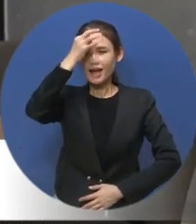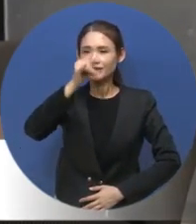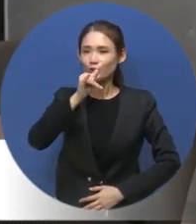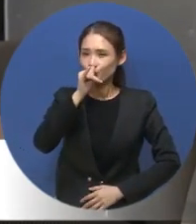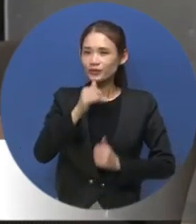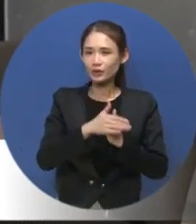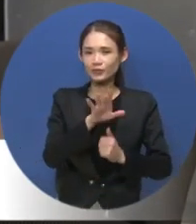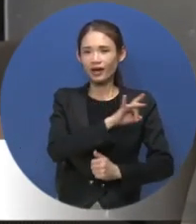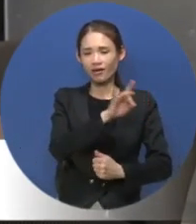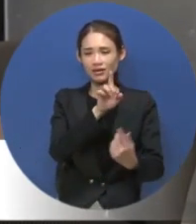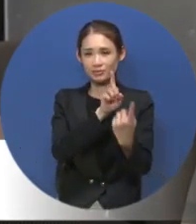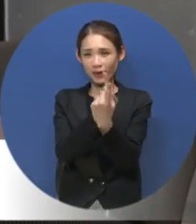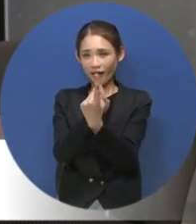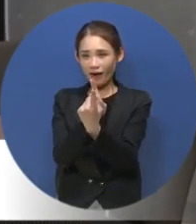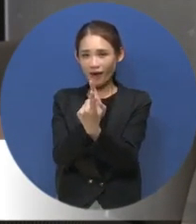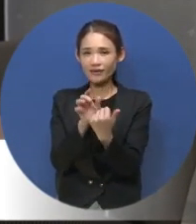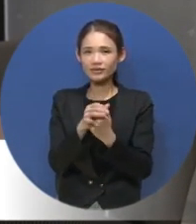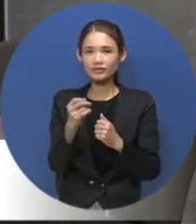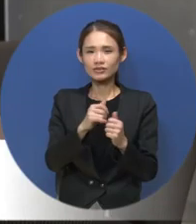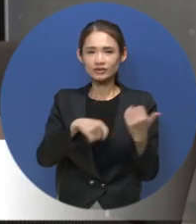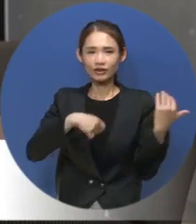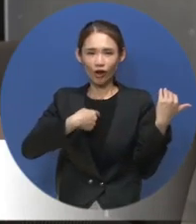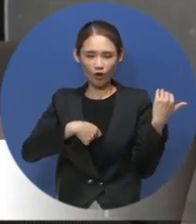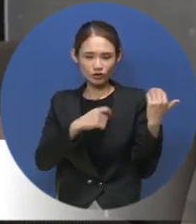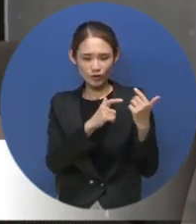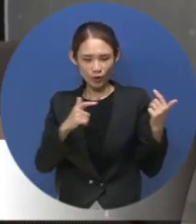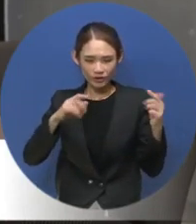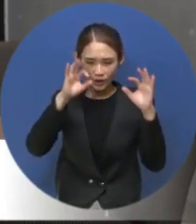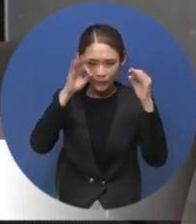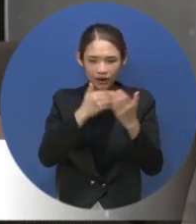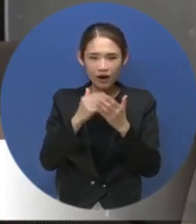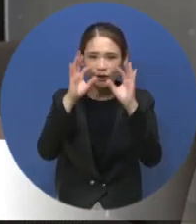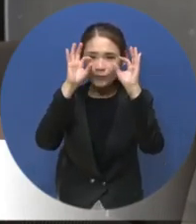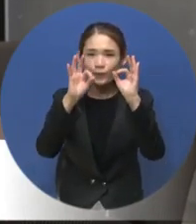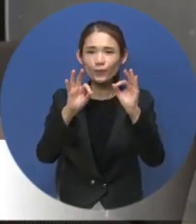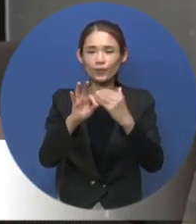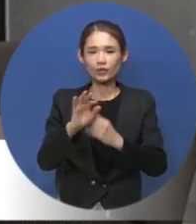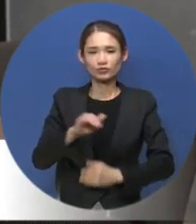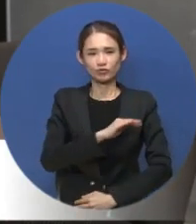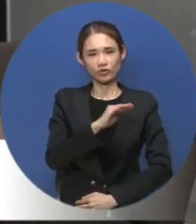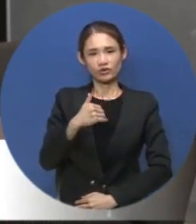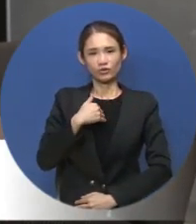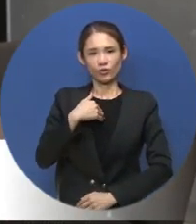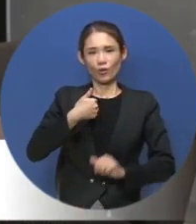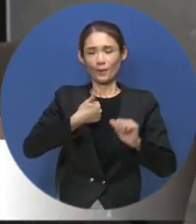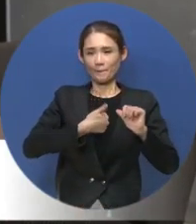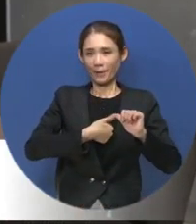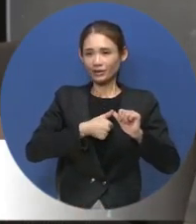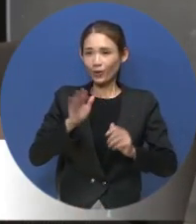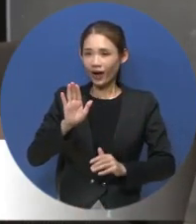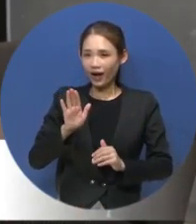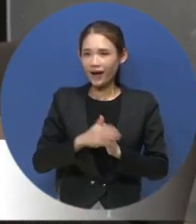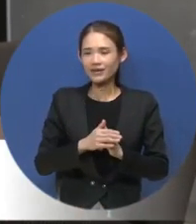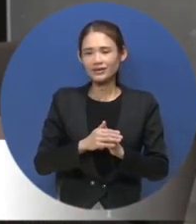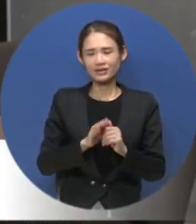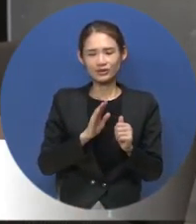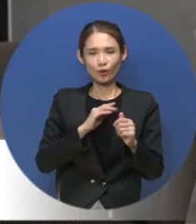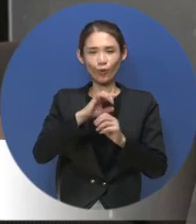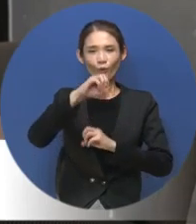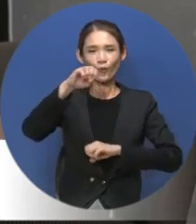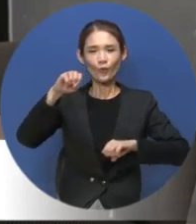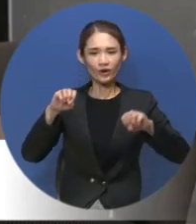활발한 활동을 이어갈 계획입니다. 장애를 가지신 분들이 훨씬 더 음악적으로 예술 분야에는 저희들보다 훨씬